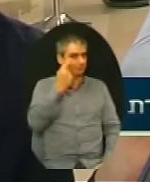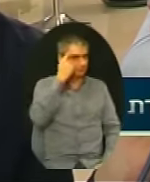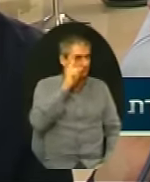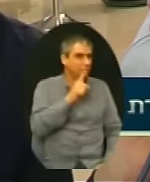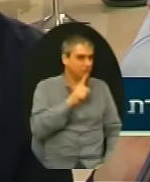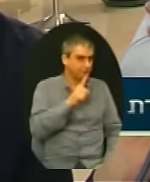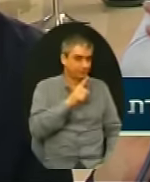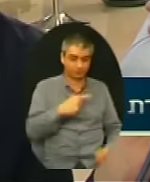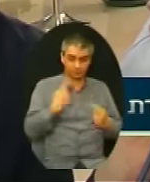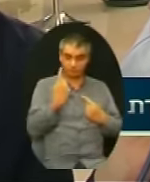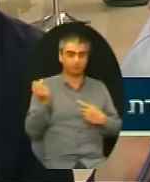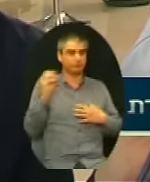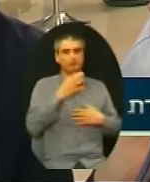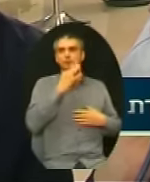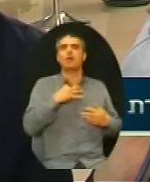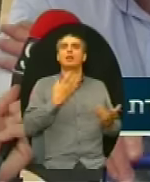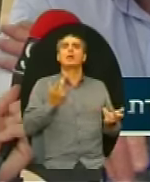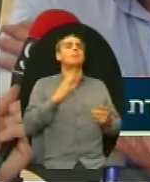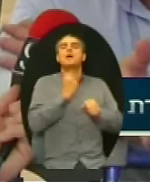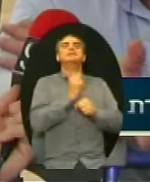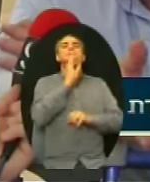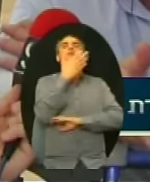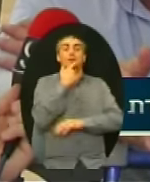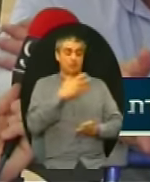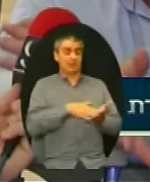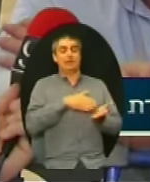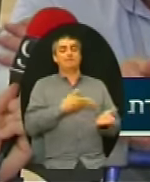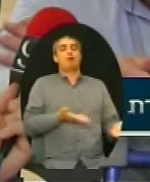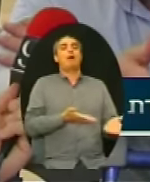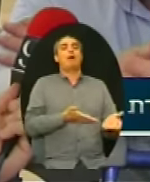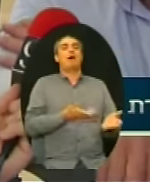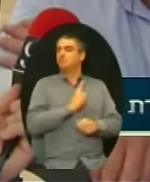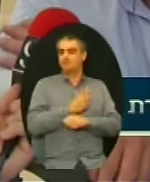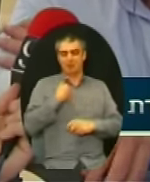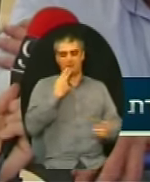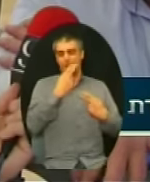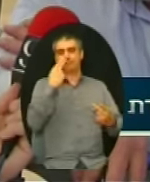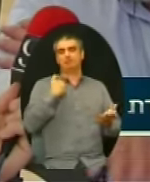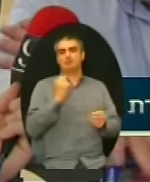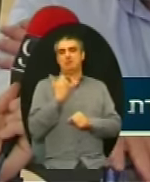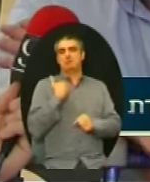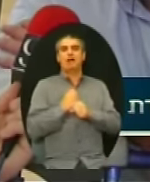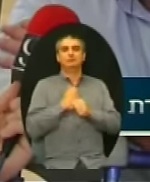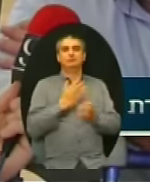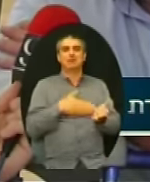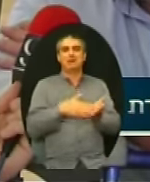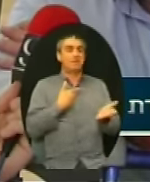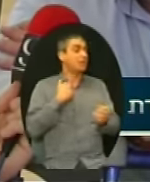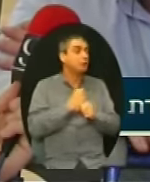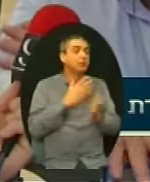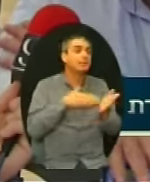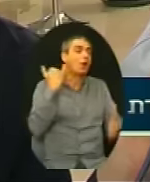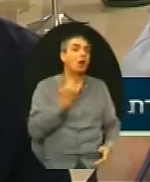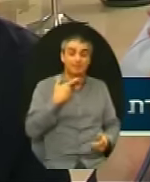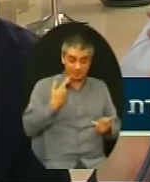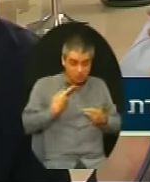תחשבי, אורית, שיום אחד יבוא מישהי שאלתי, מה אתה עשית בשביל מדינה? אני אגיד ריבה, כאילו, מיד אני אוכל לענות, כן. אני עושה ריבה כל הזמן,